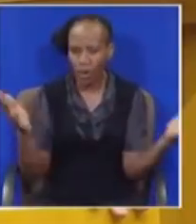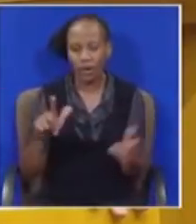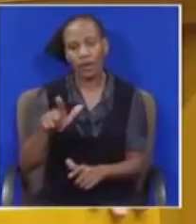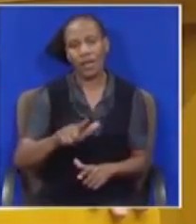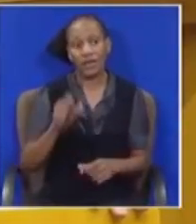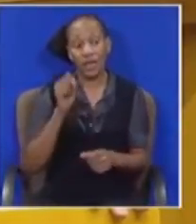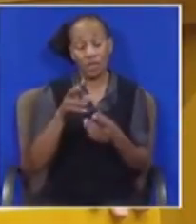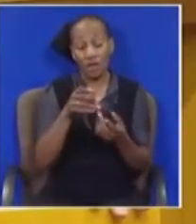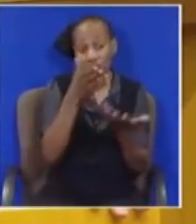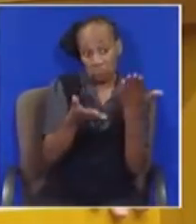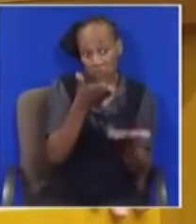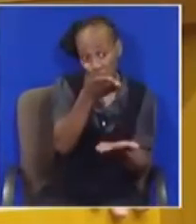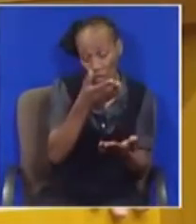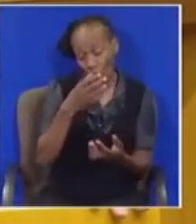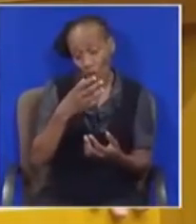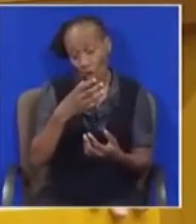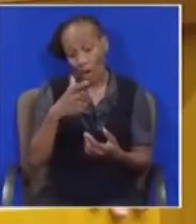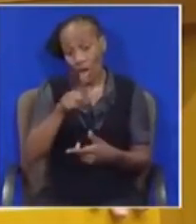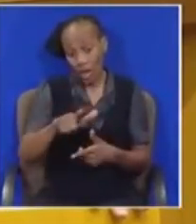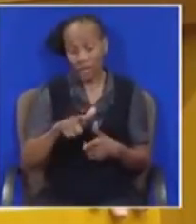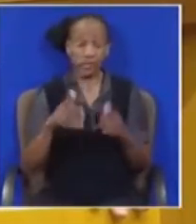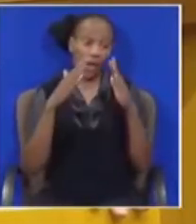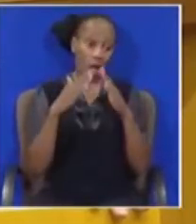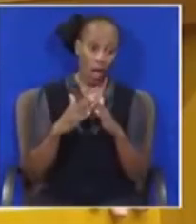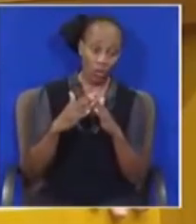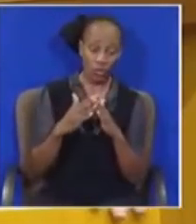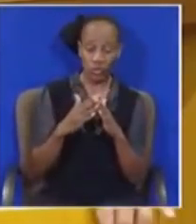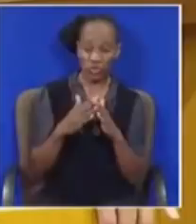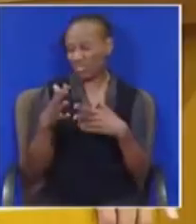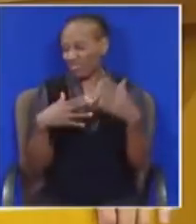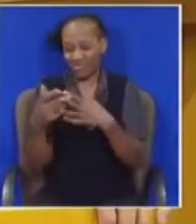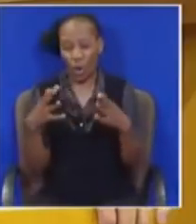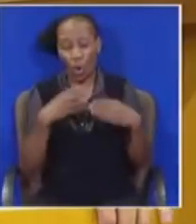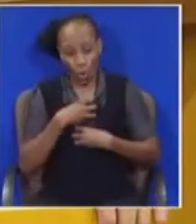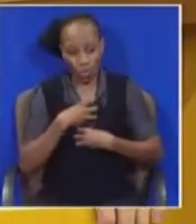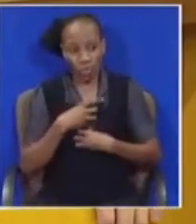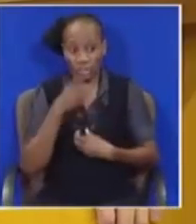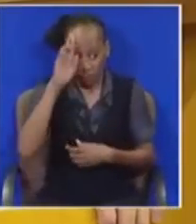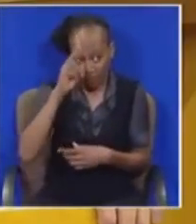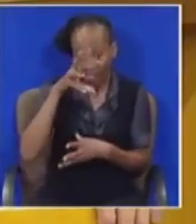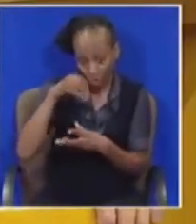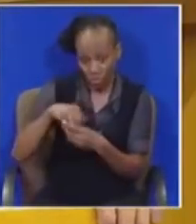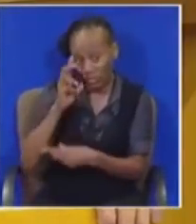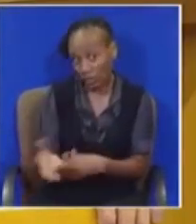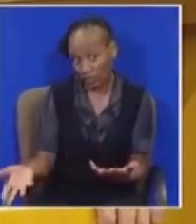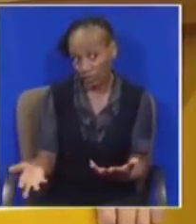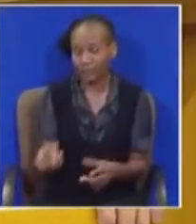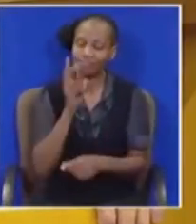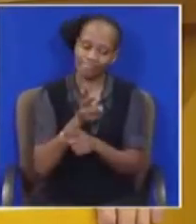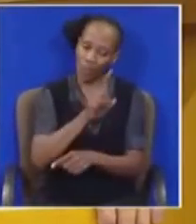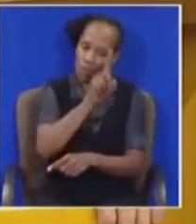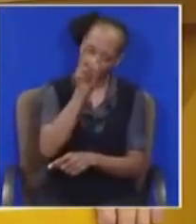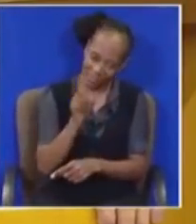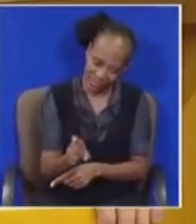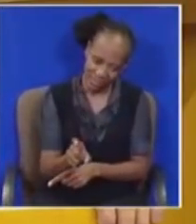'n dorp of 'n stad, sluit dit in. Maar ek vra weer die vraag, vir wat wil u die grond